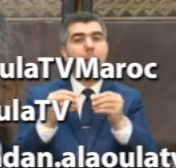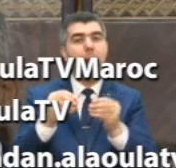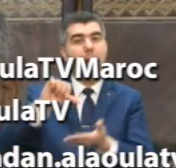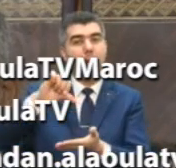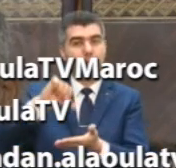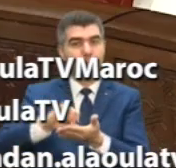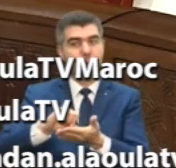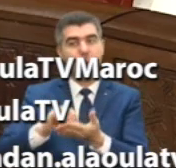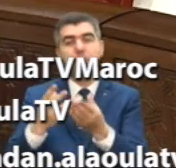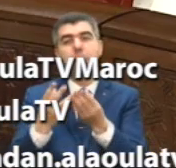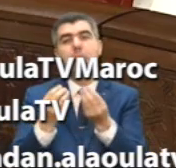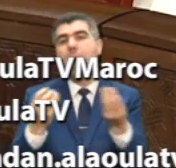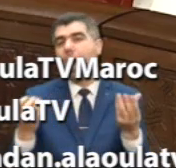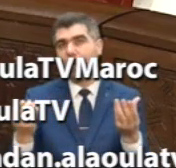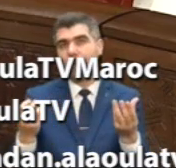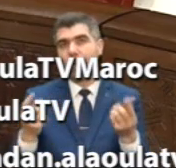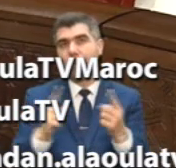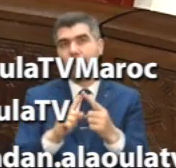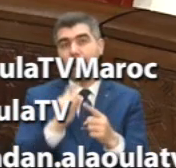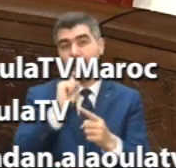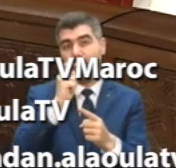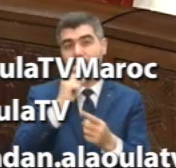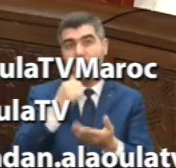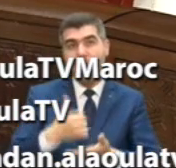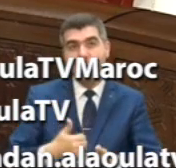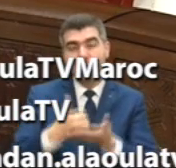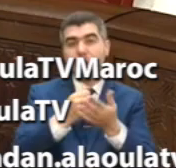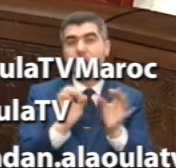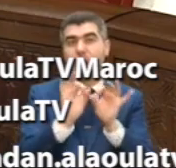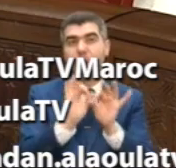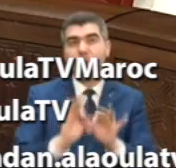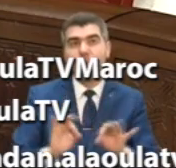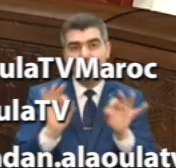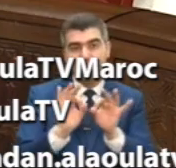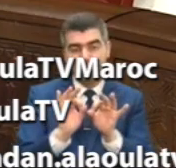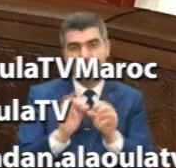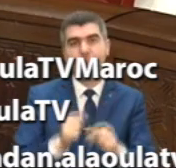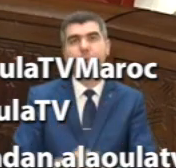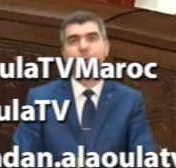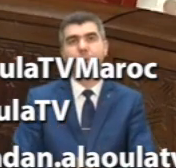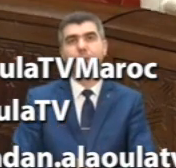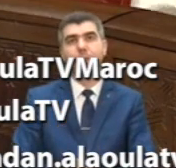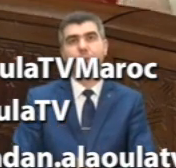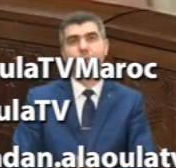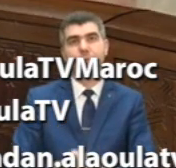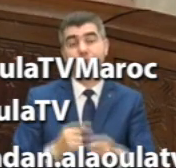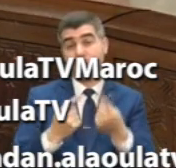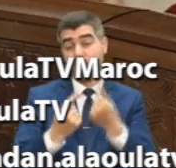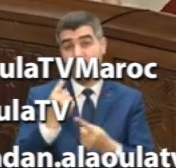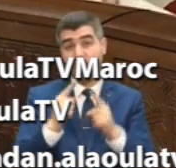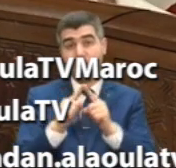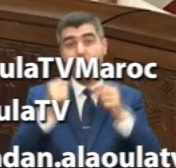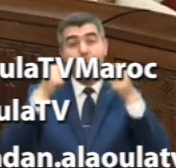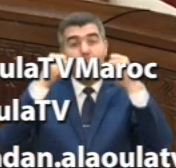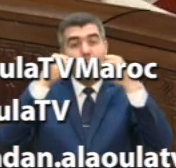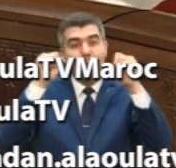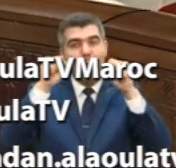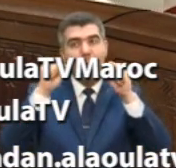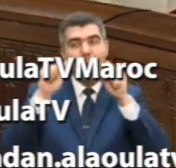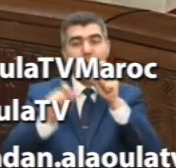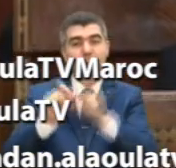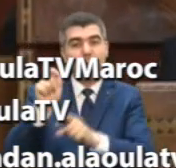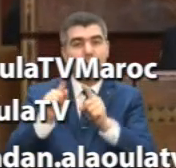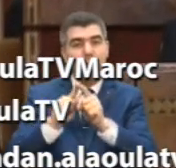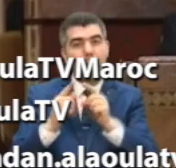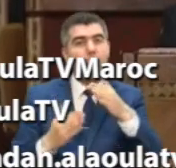واحد العدد منهم ما توصلوش بمستحقات ديالهم. ونتجع لهذا الشيء كله كما عرفتوا وقفة احتجاجية ومقاطعة